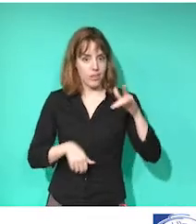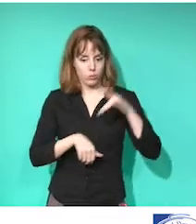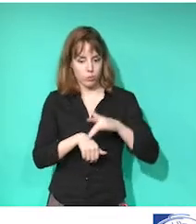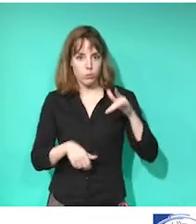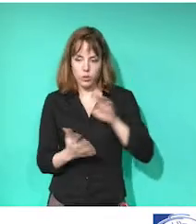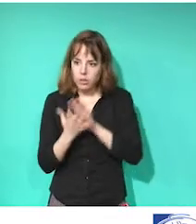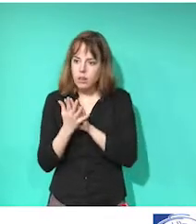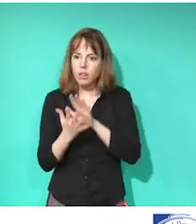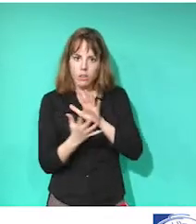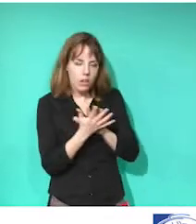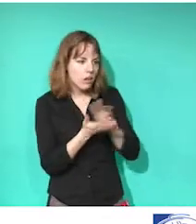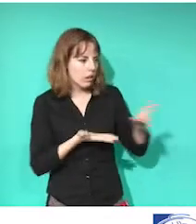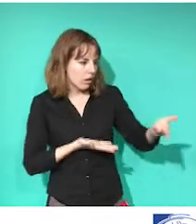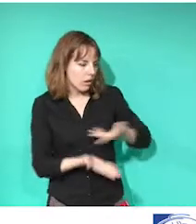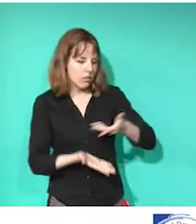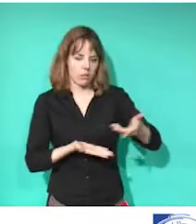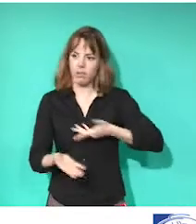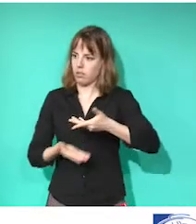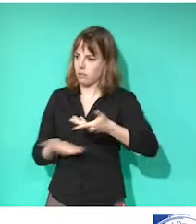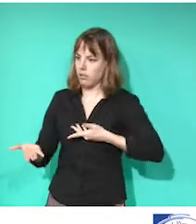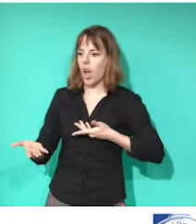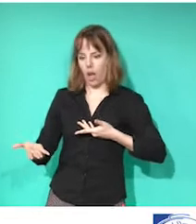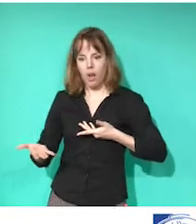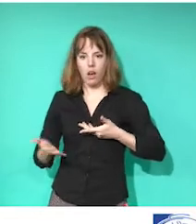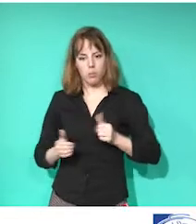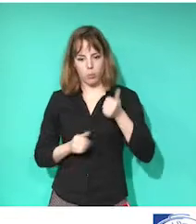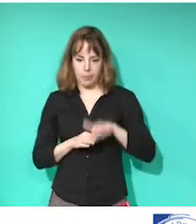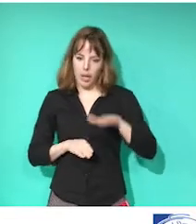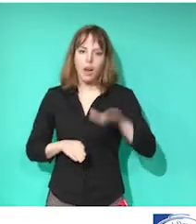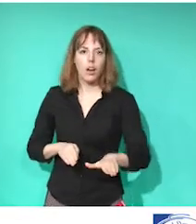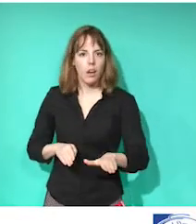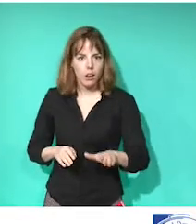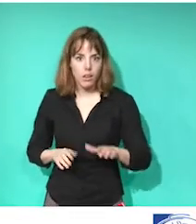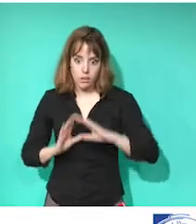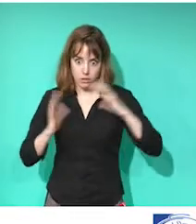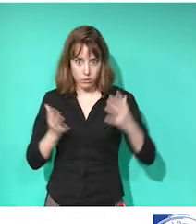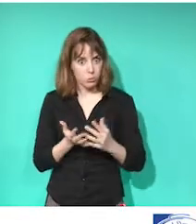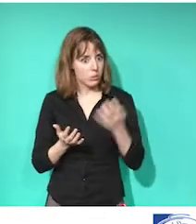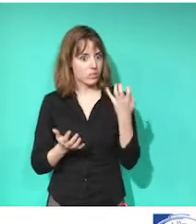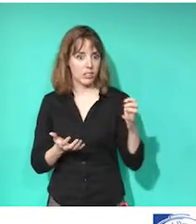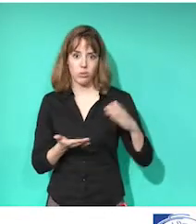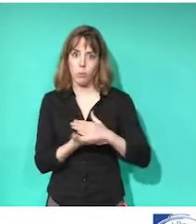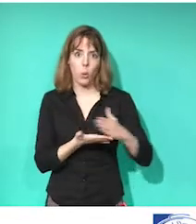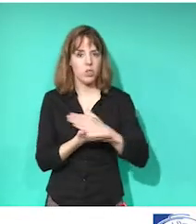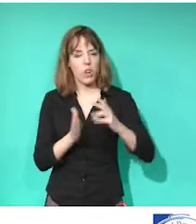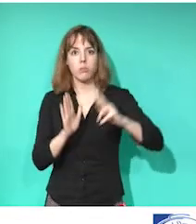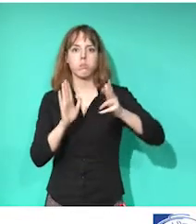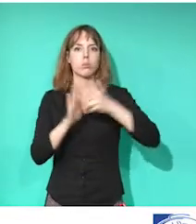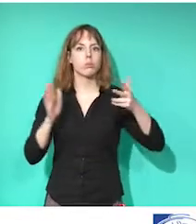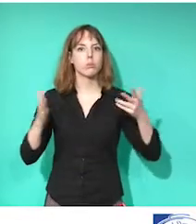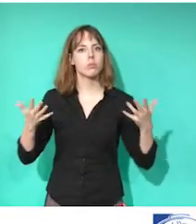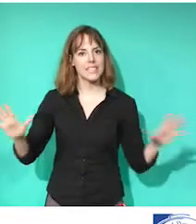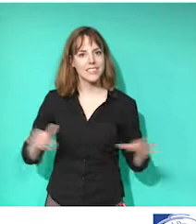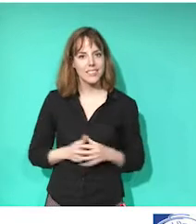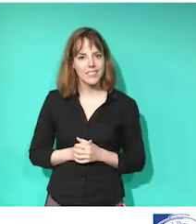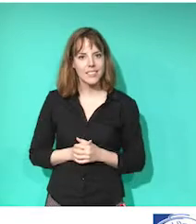échanges. Et ça, c'est déjà un élément essentiel et très fructueux, puisqu'on est quand même arrivé à 400 projets labellisés. Alors, il y avait 3 enjeux.